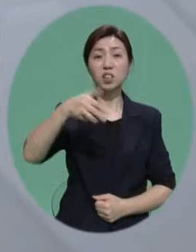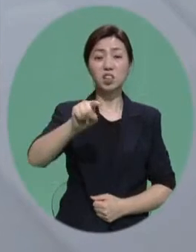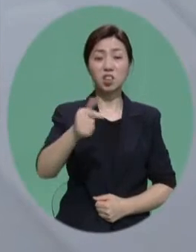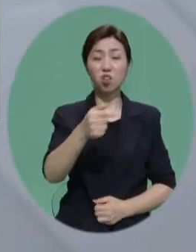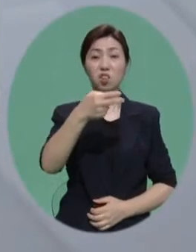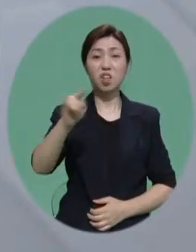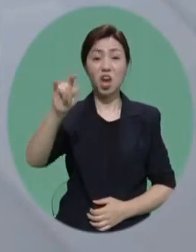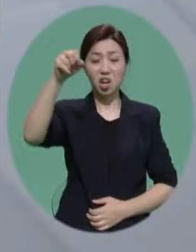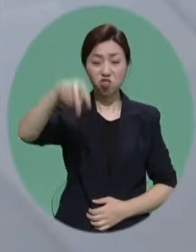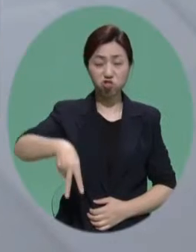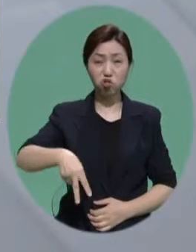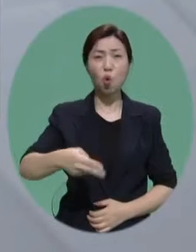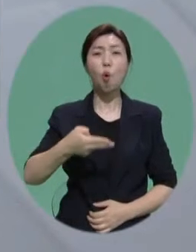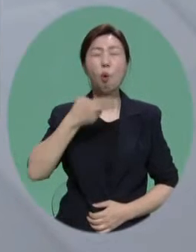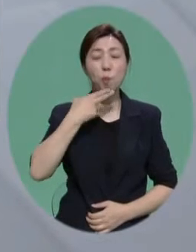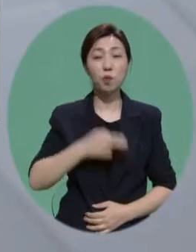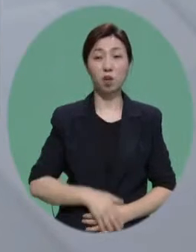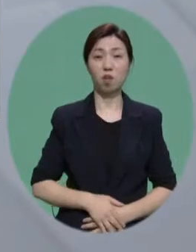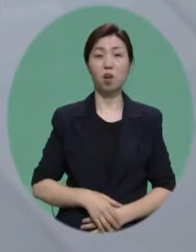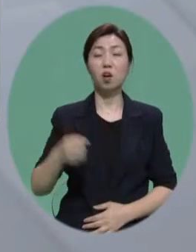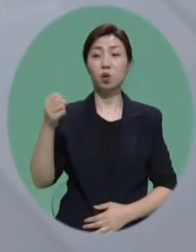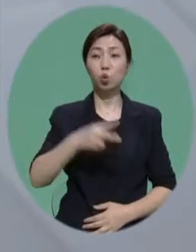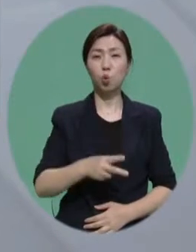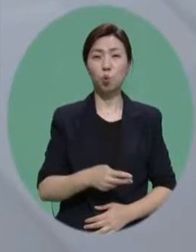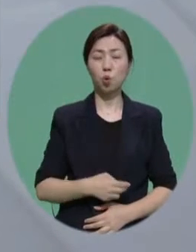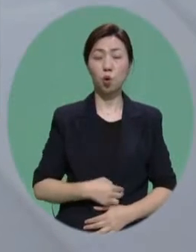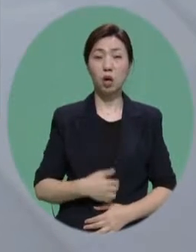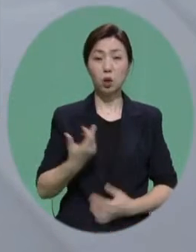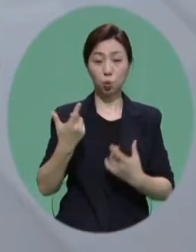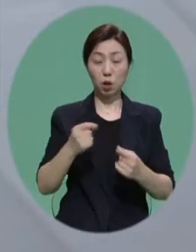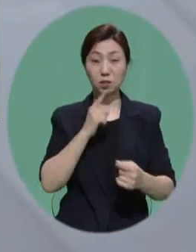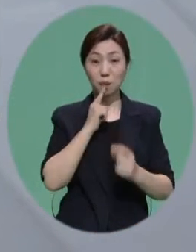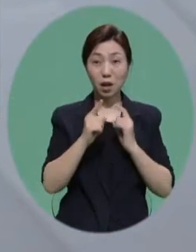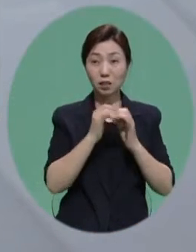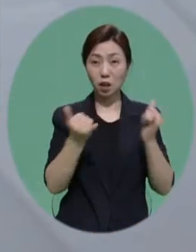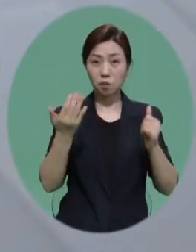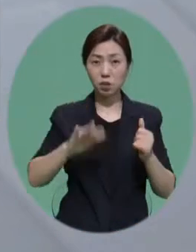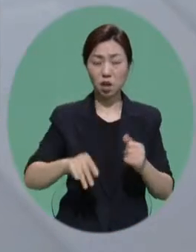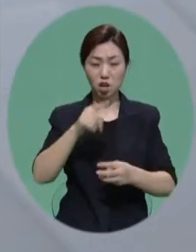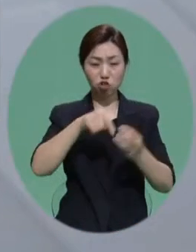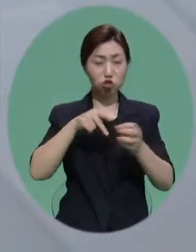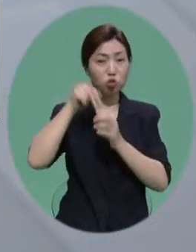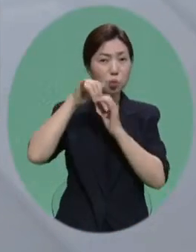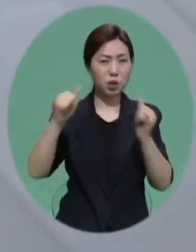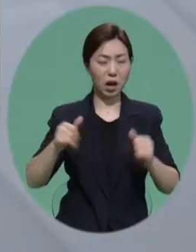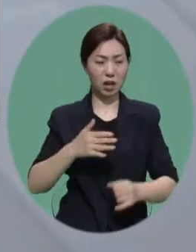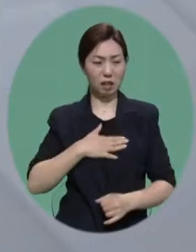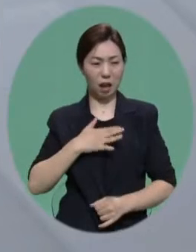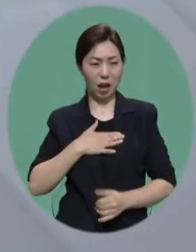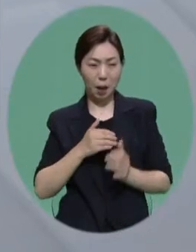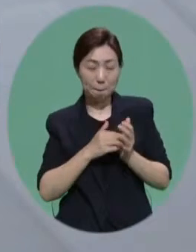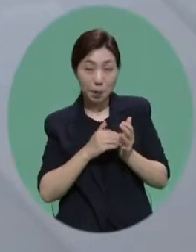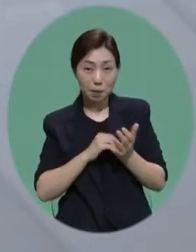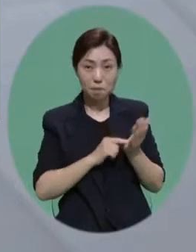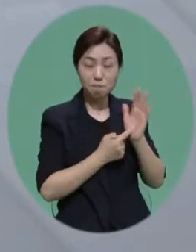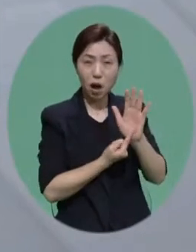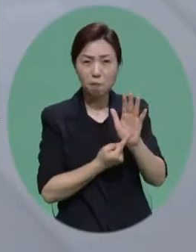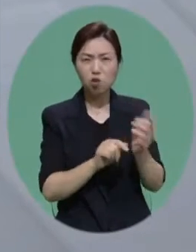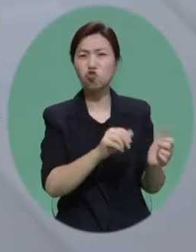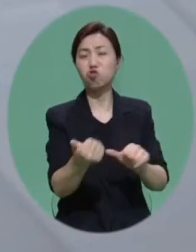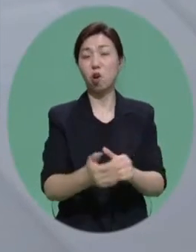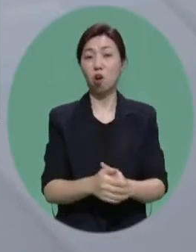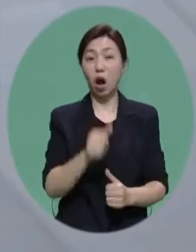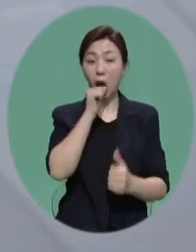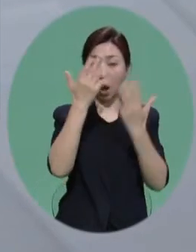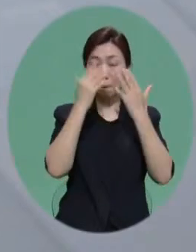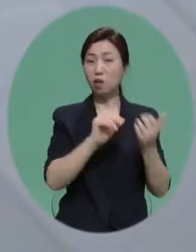세 번째라고 보세요 자 똑같은 사람이 말한건데 연속 10 후보 4 카드 안하면 죽는다 바로 구속되면 죽는다